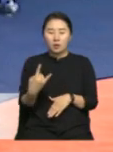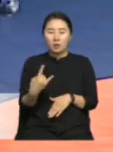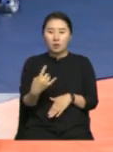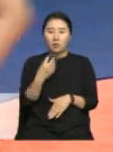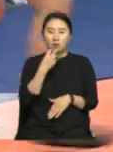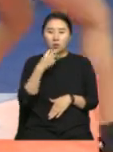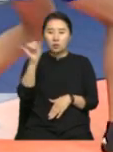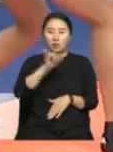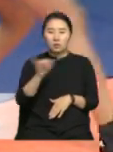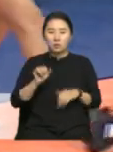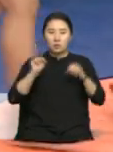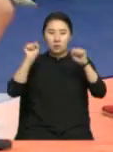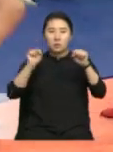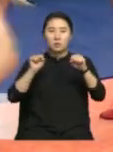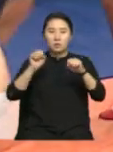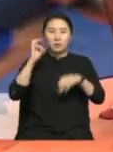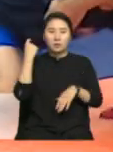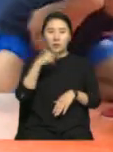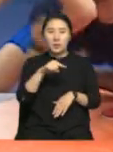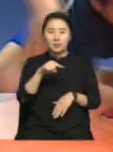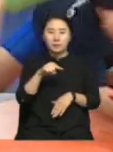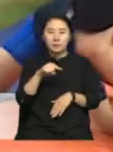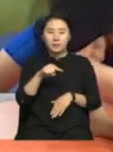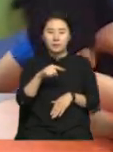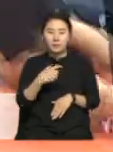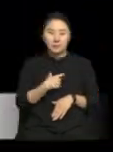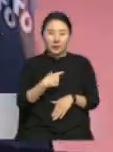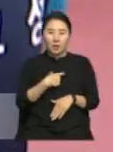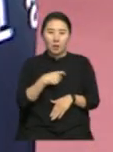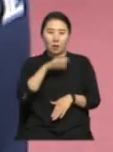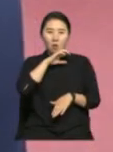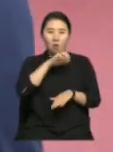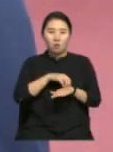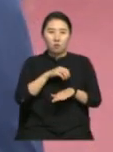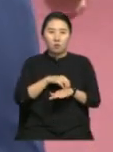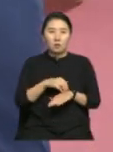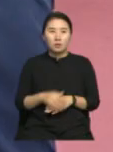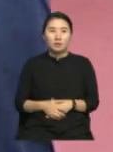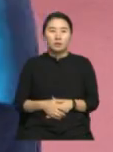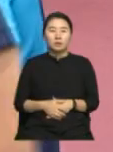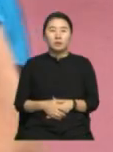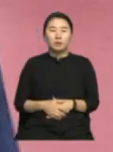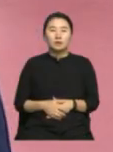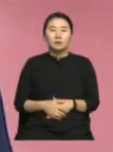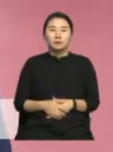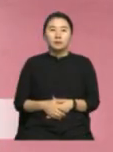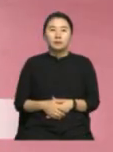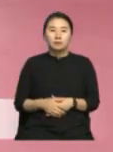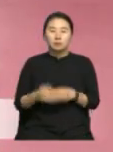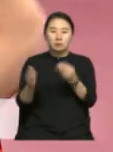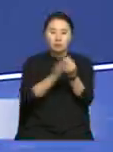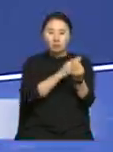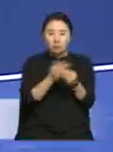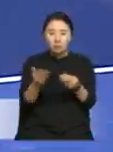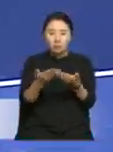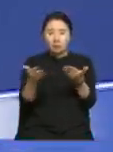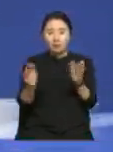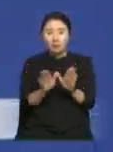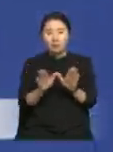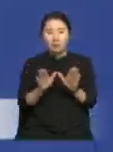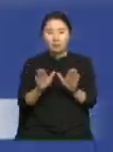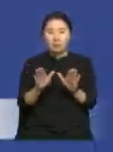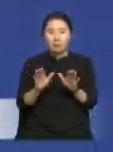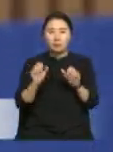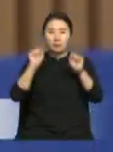서울 전국체전에서 금메달 목표로 훈련에 매진하고 있습니다. 신흥강으로 떠오르고 있는 금천구청 탁구팀 역시